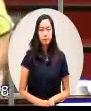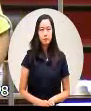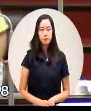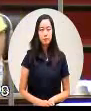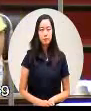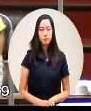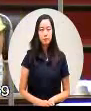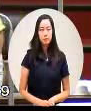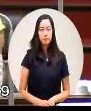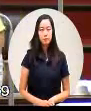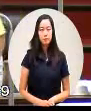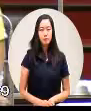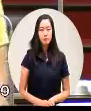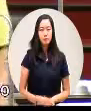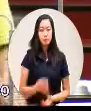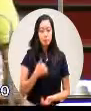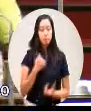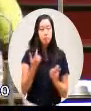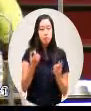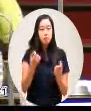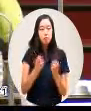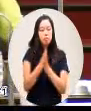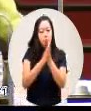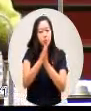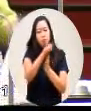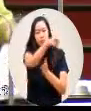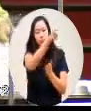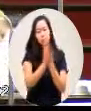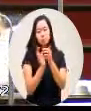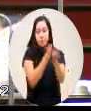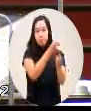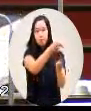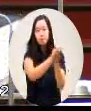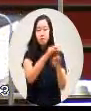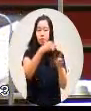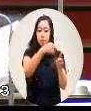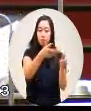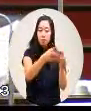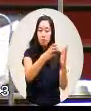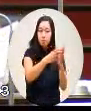谢谢，我有要求教育局嘿。